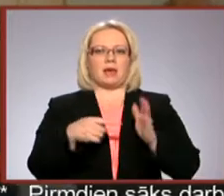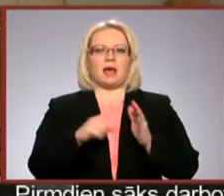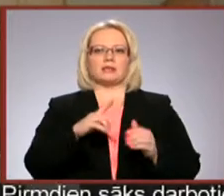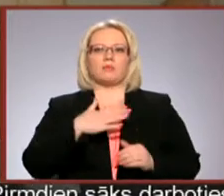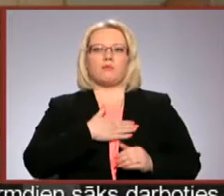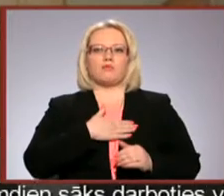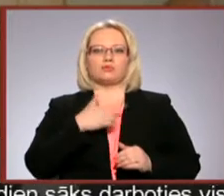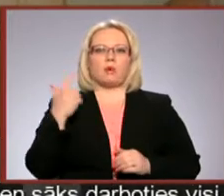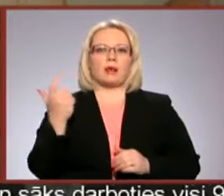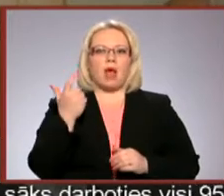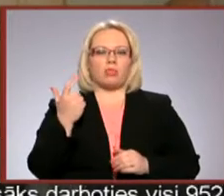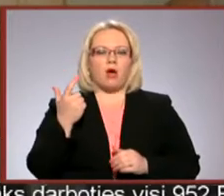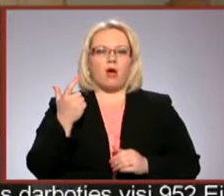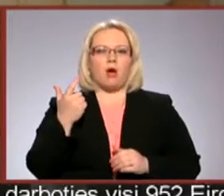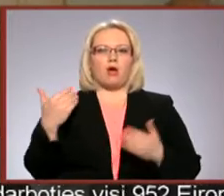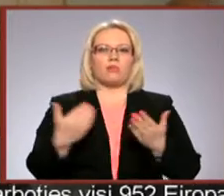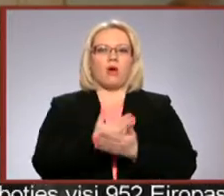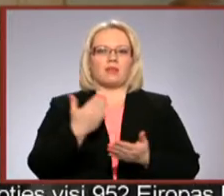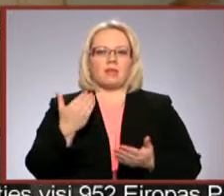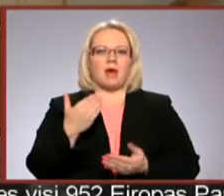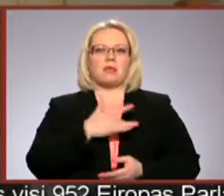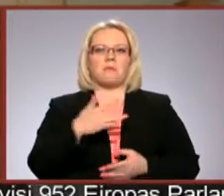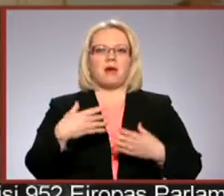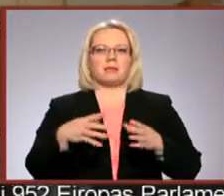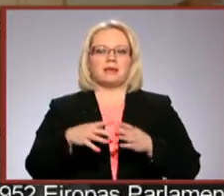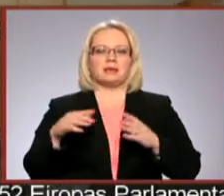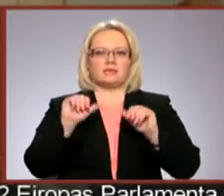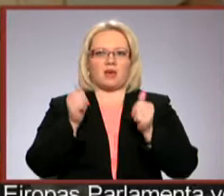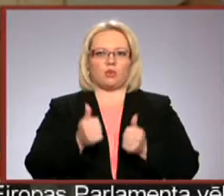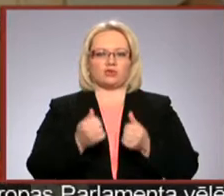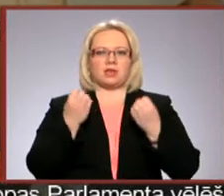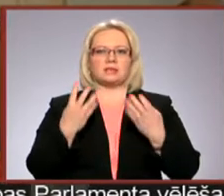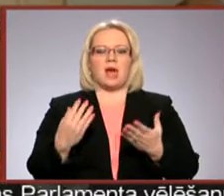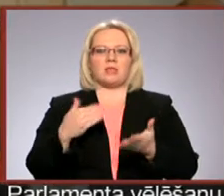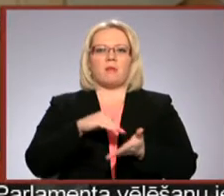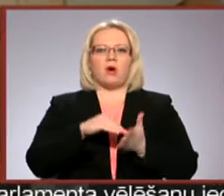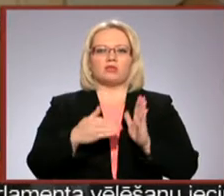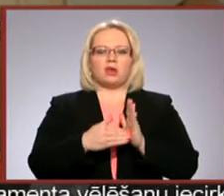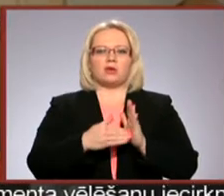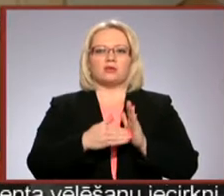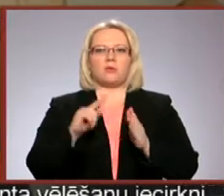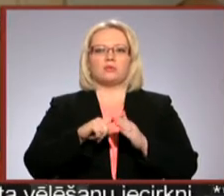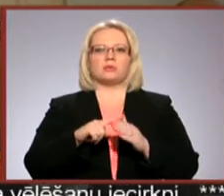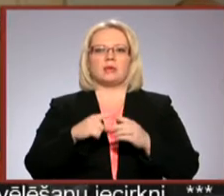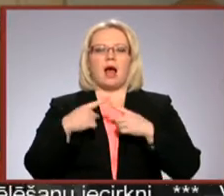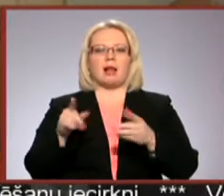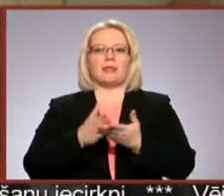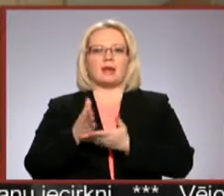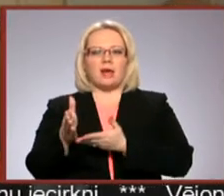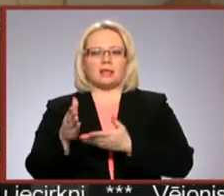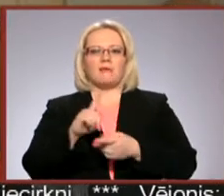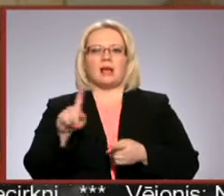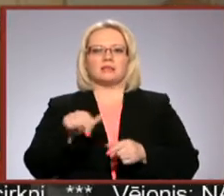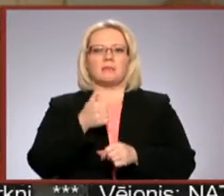kredo? Novitāte partijas veidošanā, skaidra pozicionēšanās uz alternatīvu, tādu, kas